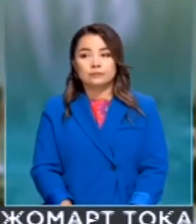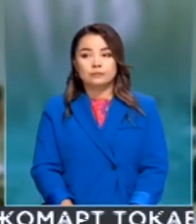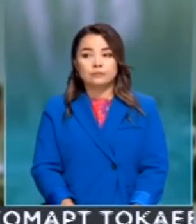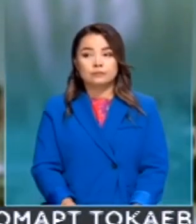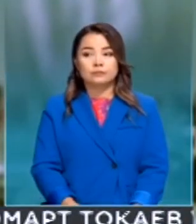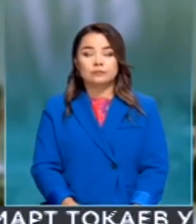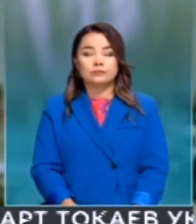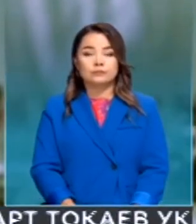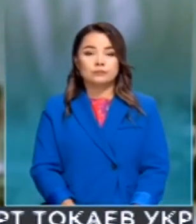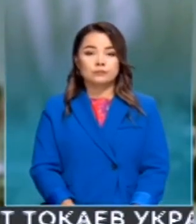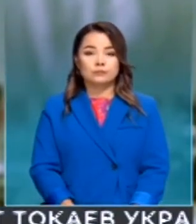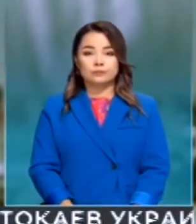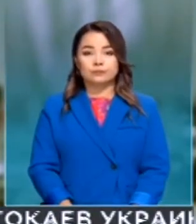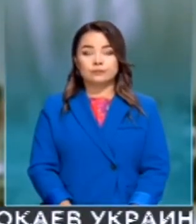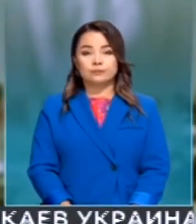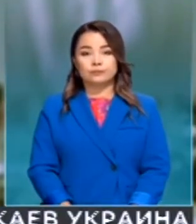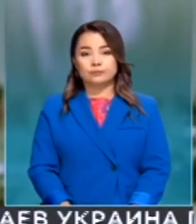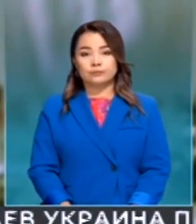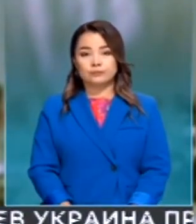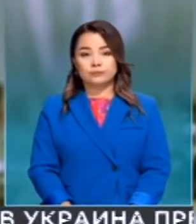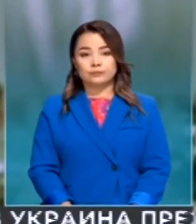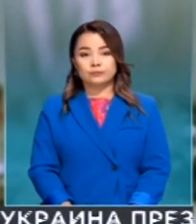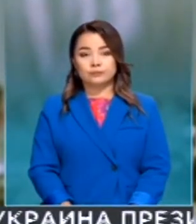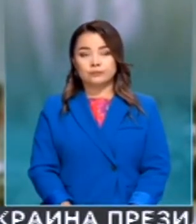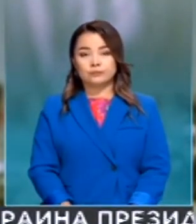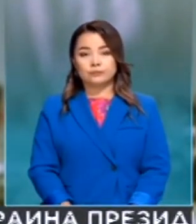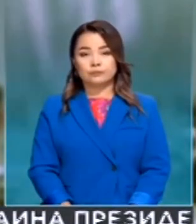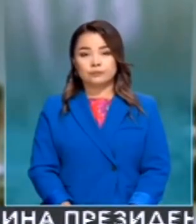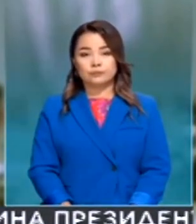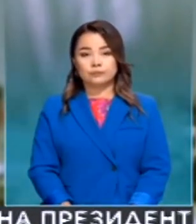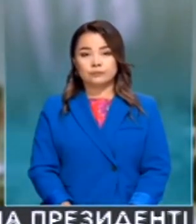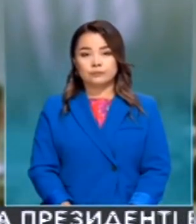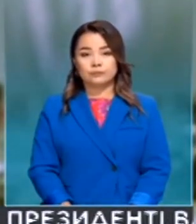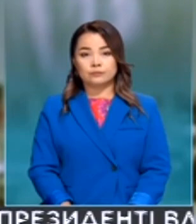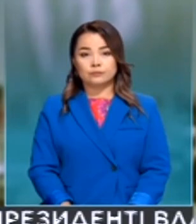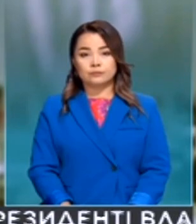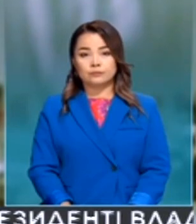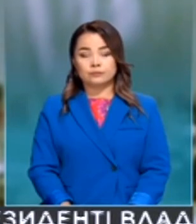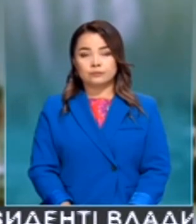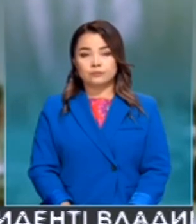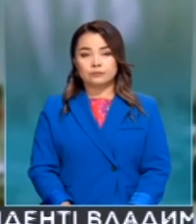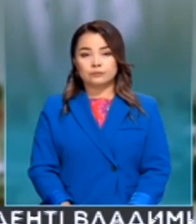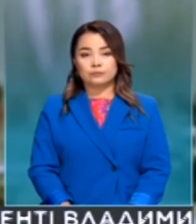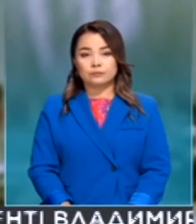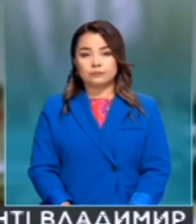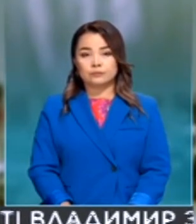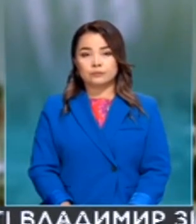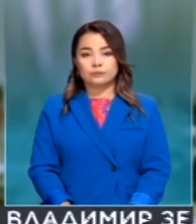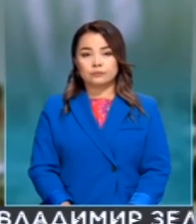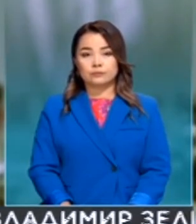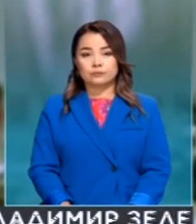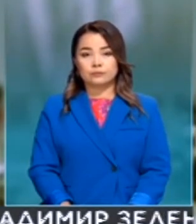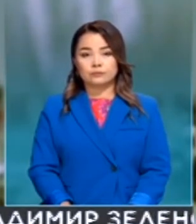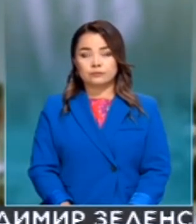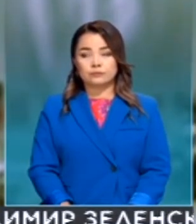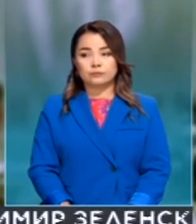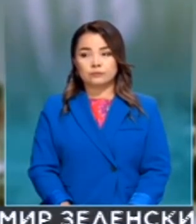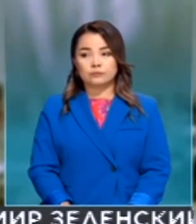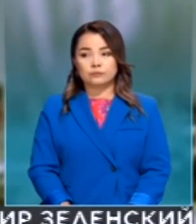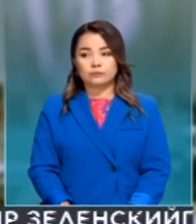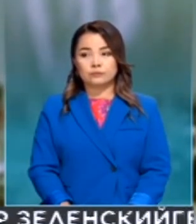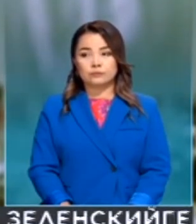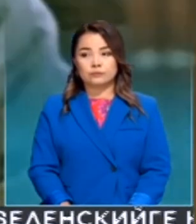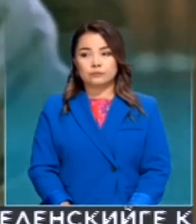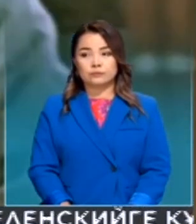Ертеңнен бастап тентек болып бірде бір баламен төбелеспеймін. Егер өз дейсіші, онда қойды. Әйтпесе